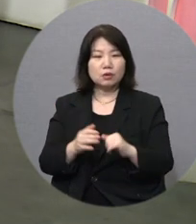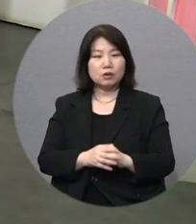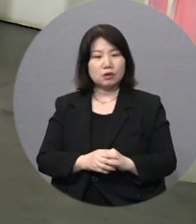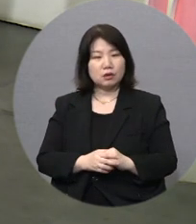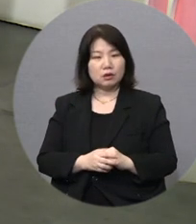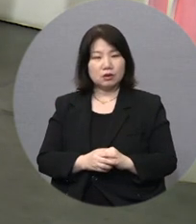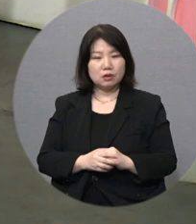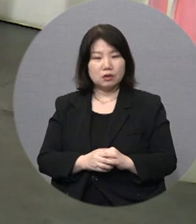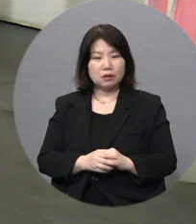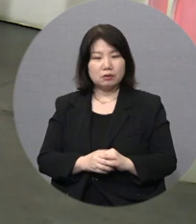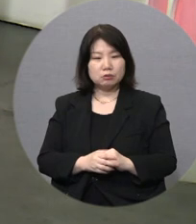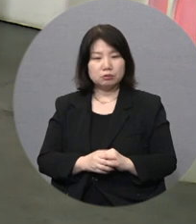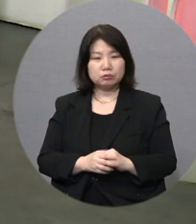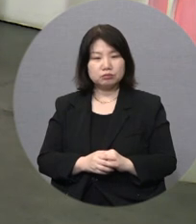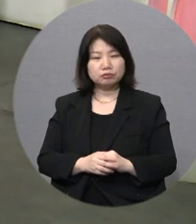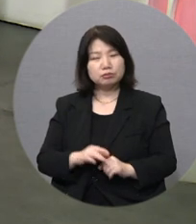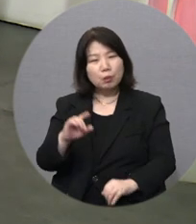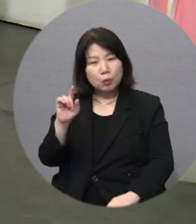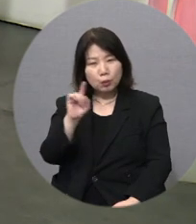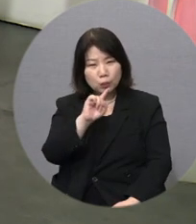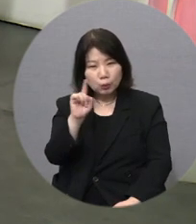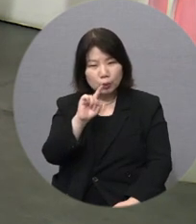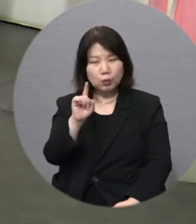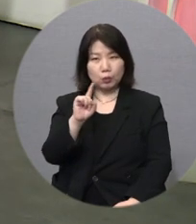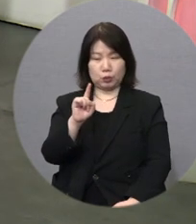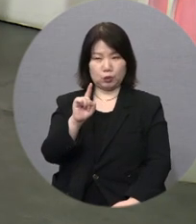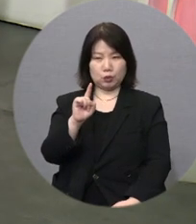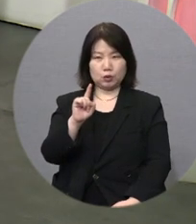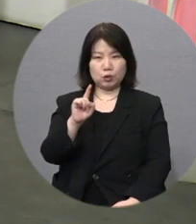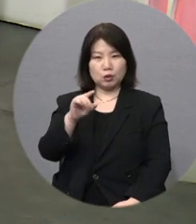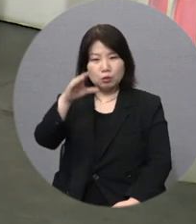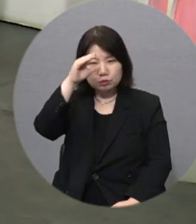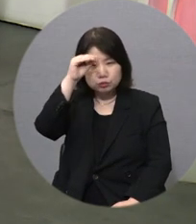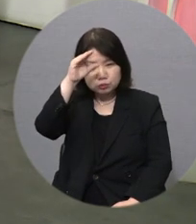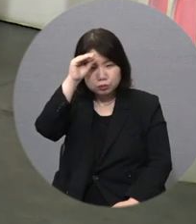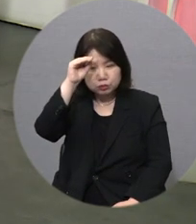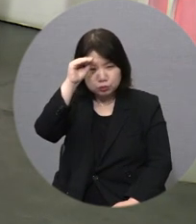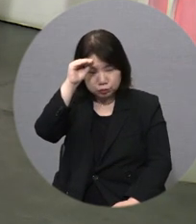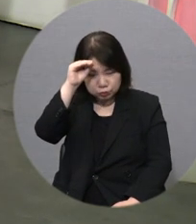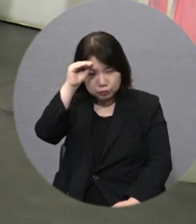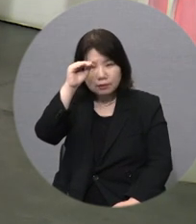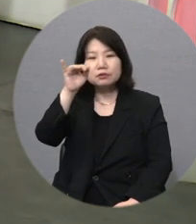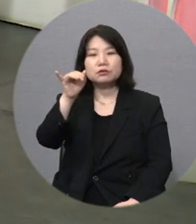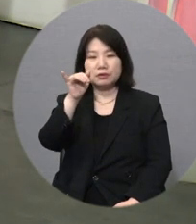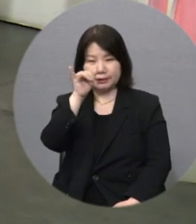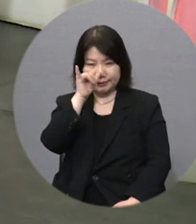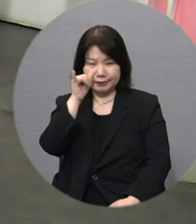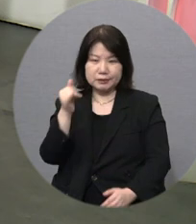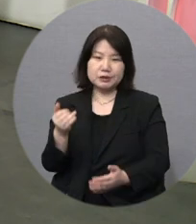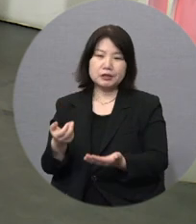어떤 어떤 어떤 도전받는 어떤 위치로 가고 있는 것이 아닌가라고 생각을